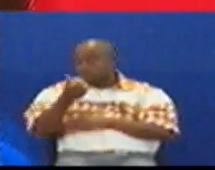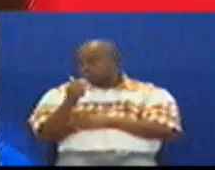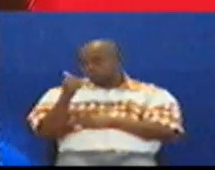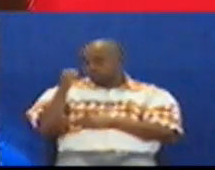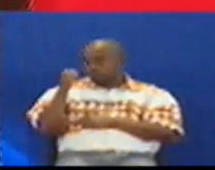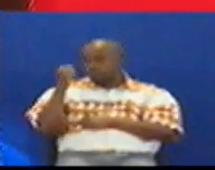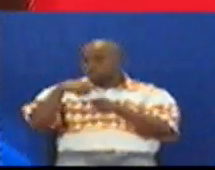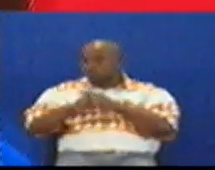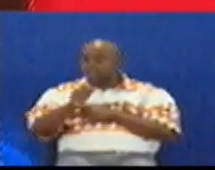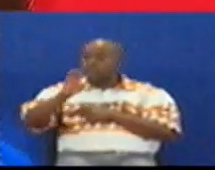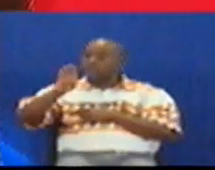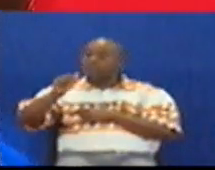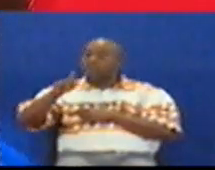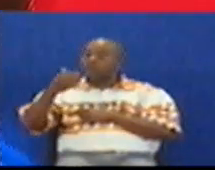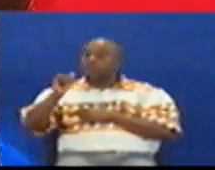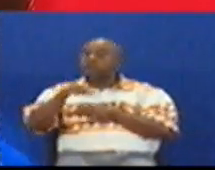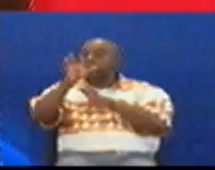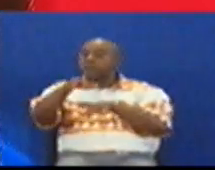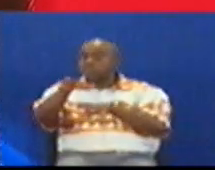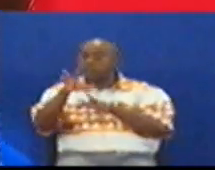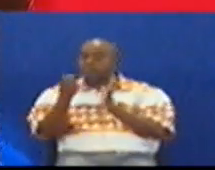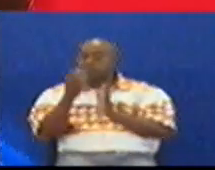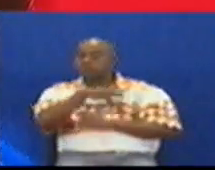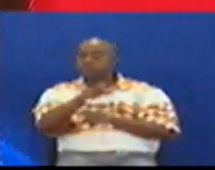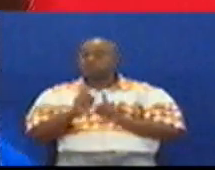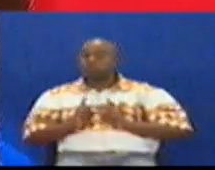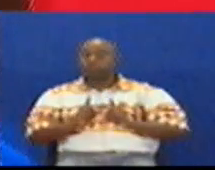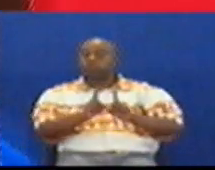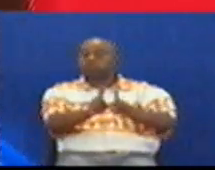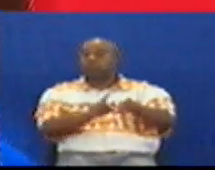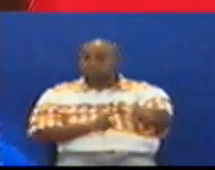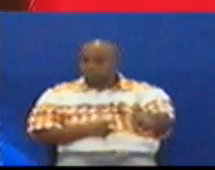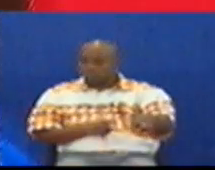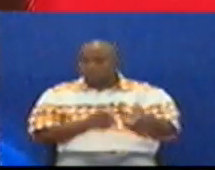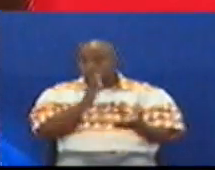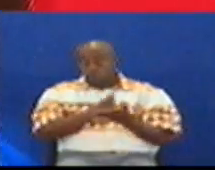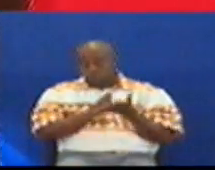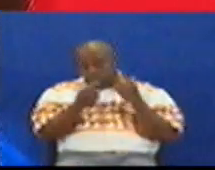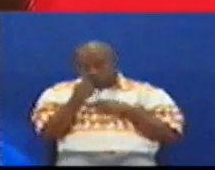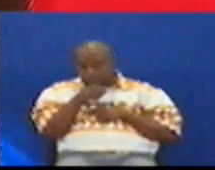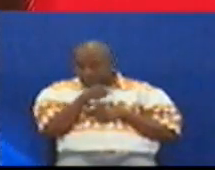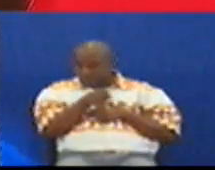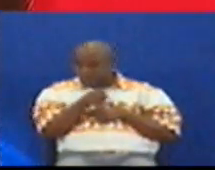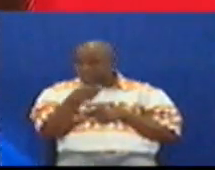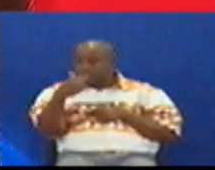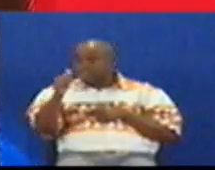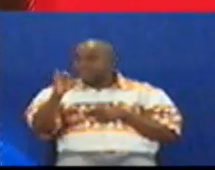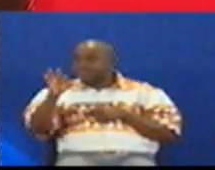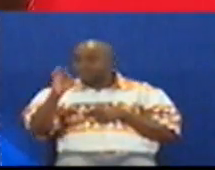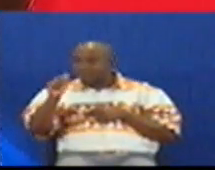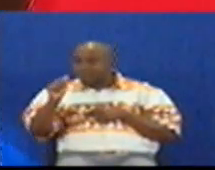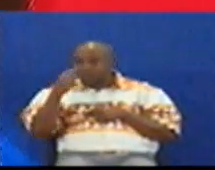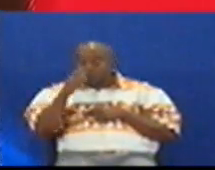Babati pale Manyara. Na baadaye tulifuatana na mawaziri. Tunaona kabisa kwamba TASAF ikimkuta mtu mwenye malengo